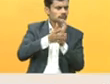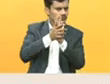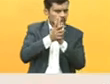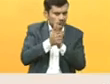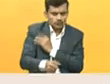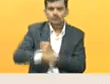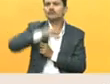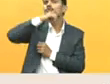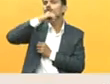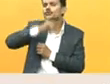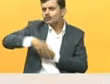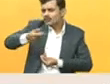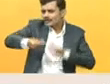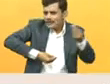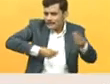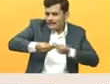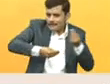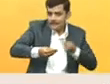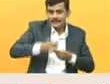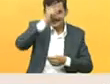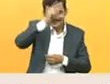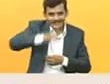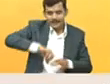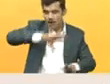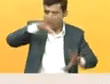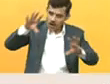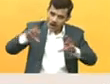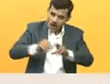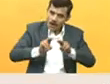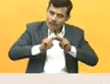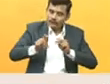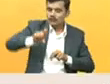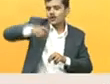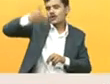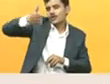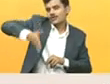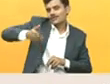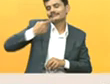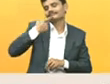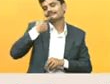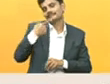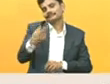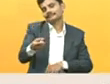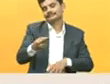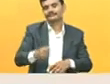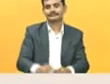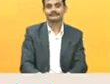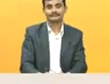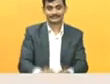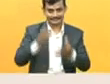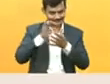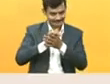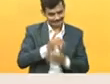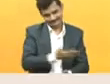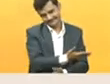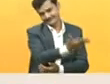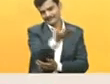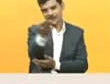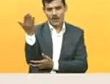युवा उद्यमियों को पूरे देश की ओर से शुभकामनाएं देता हूं। मेरे प्यारे